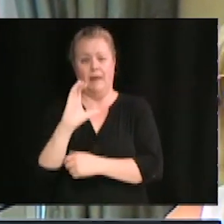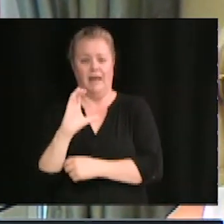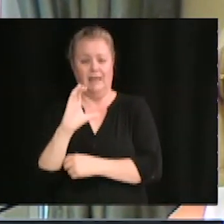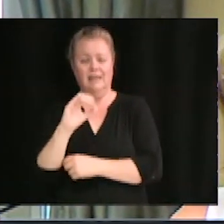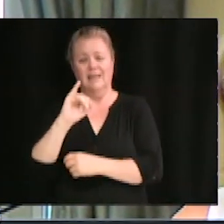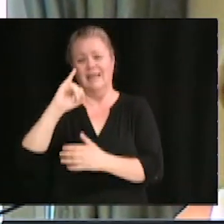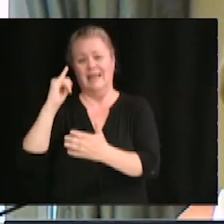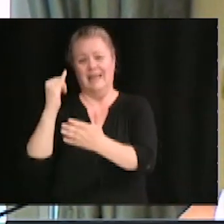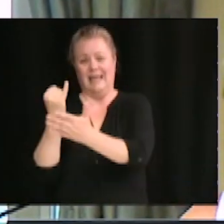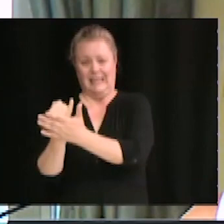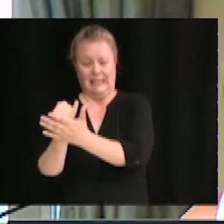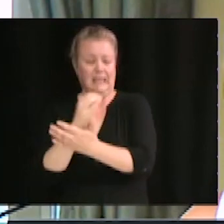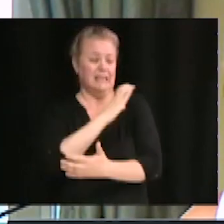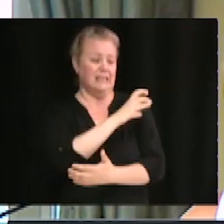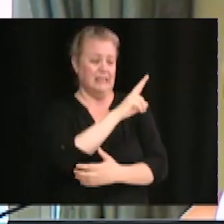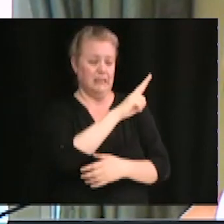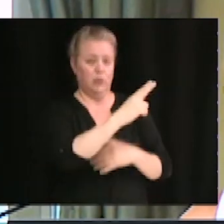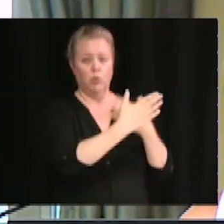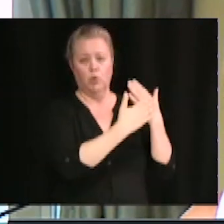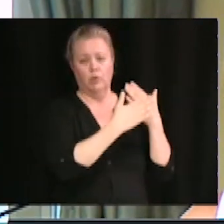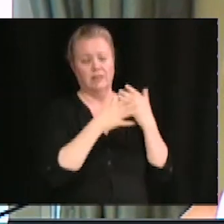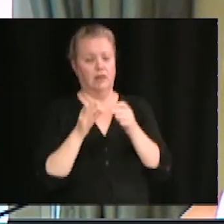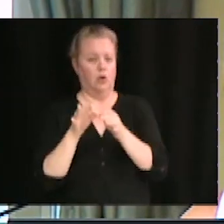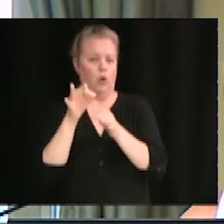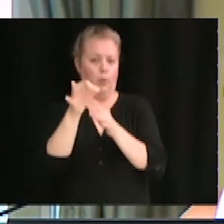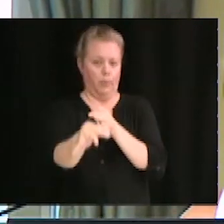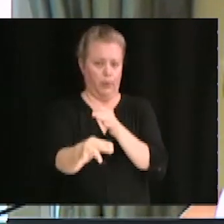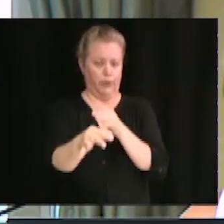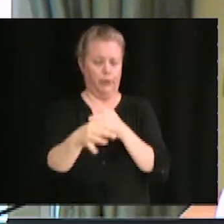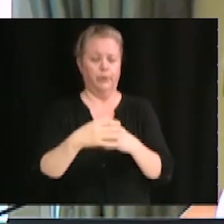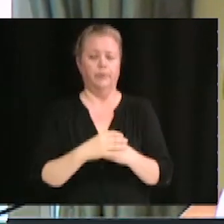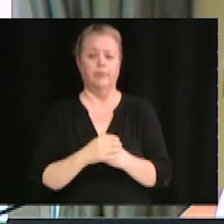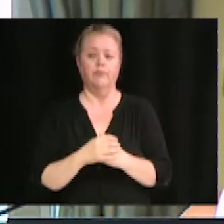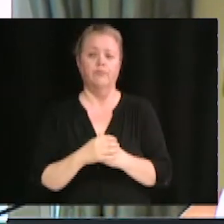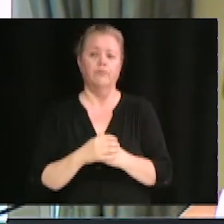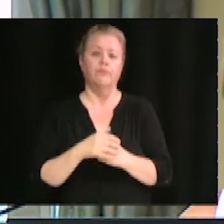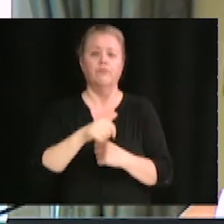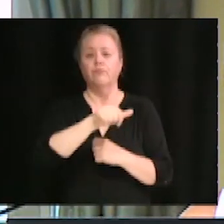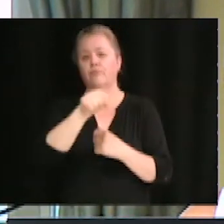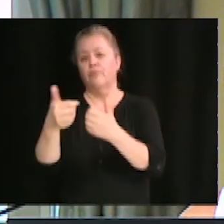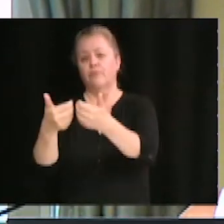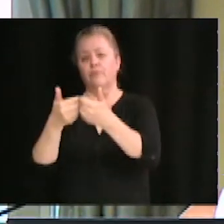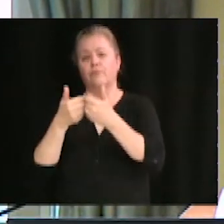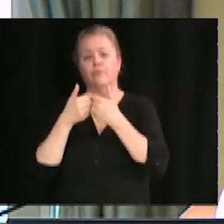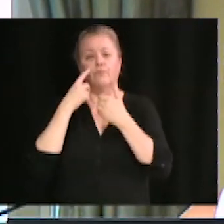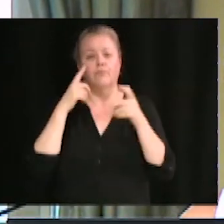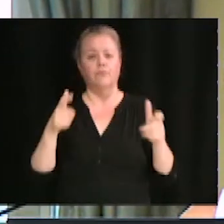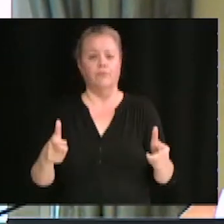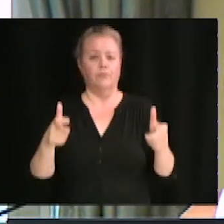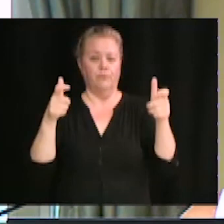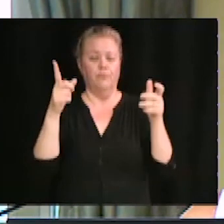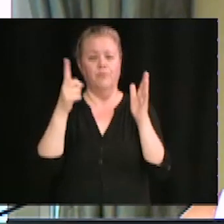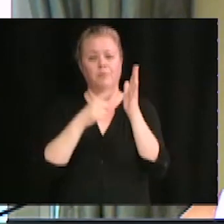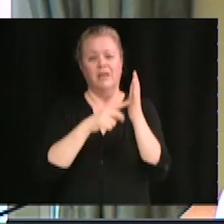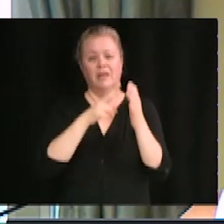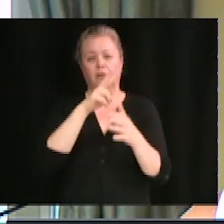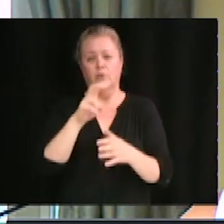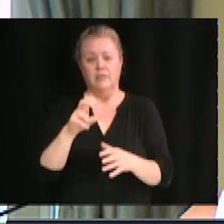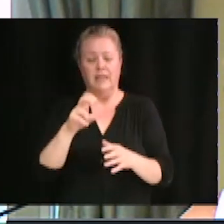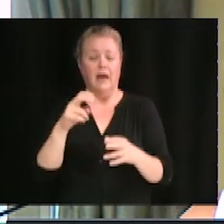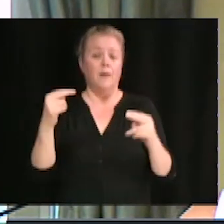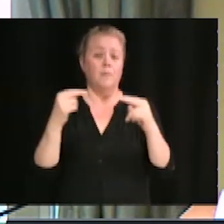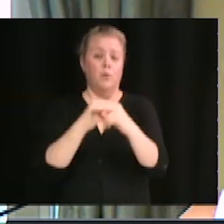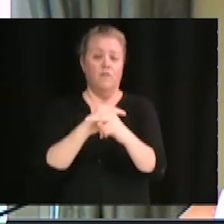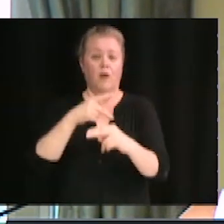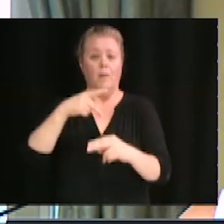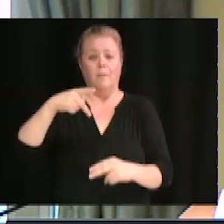recommande de reporter la décision du Conseil. Demande pour l'immeuble du 1200 boulevard Pierre-Roux-Ouest